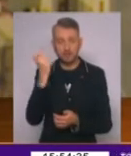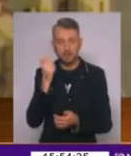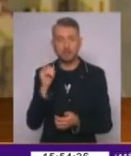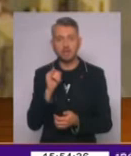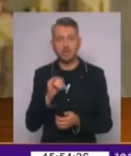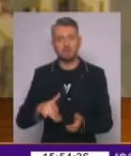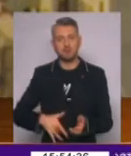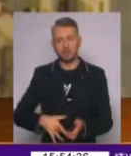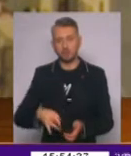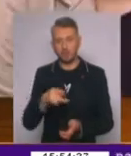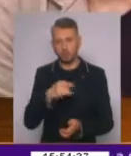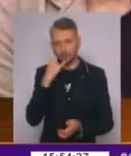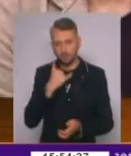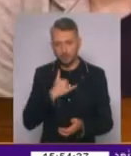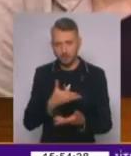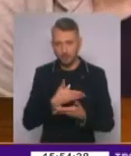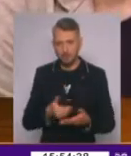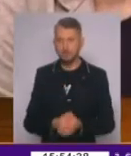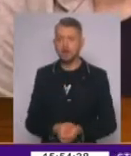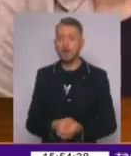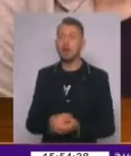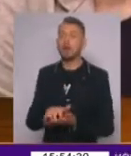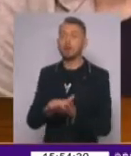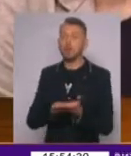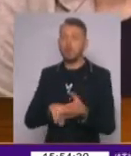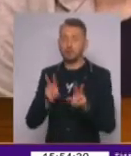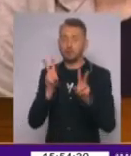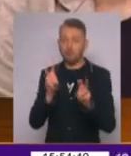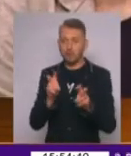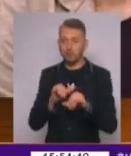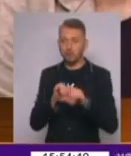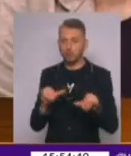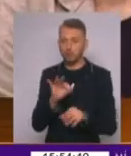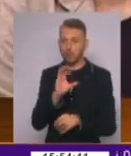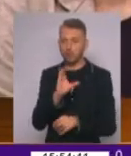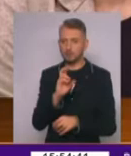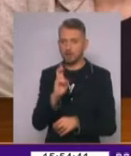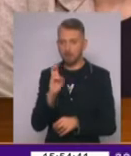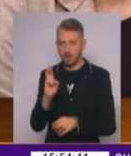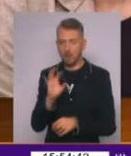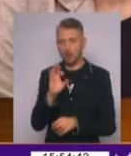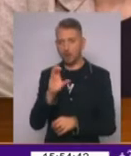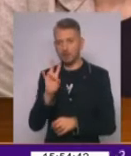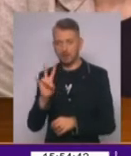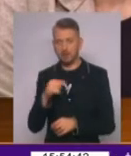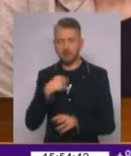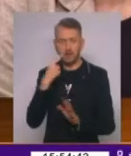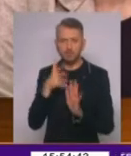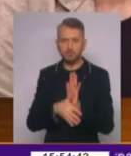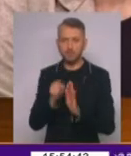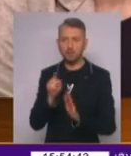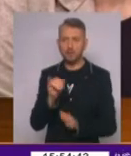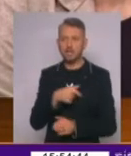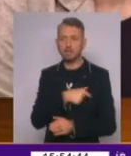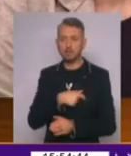з Печерського району. Долучайтеся. Пані Наталія, продовжую з вами тему розвитку ОСББ та ОСНів. Я так розумію, що ви і